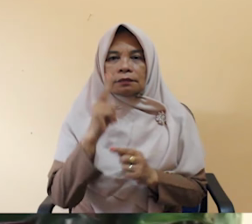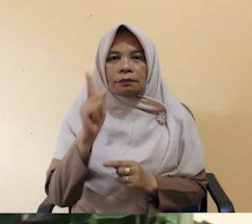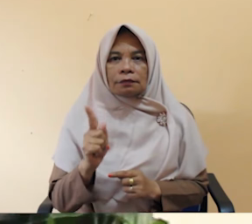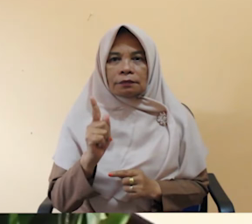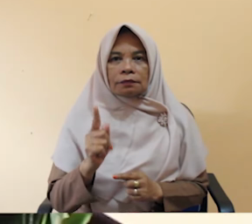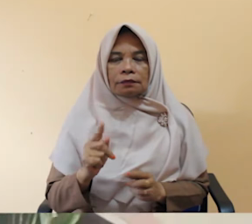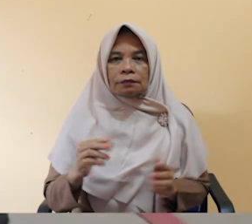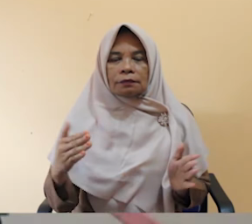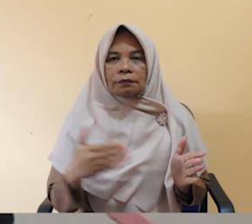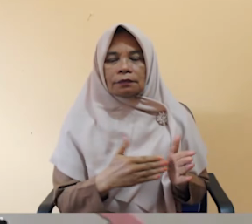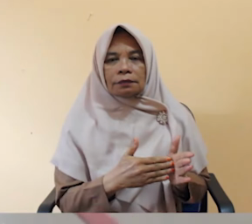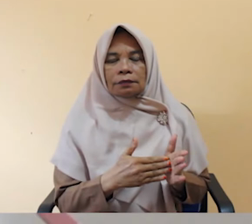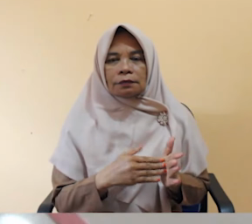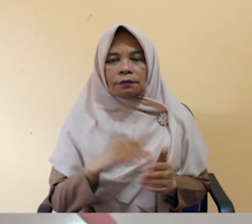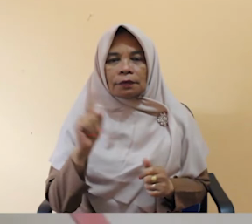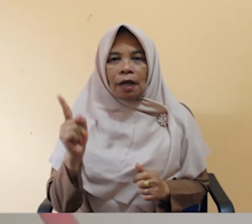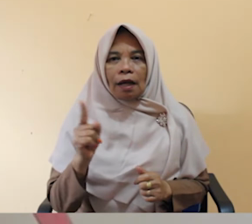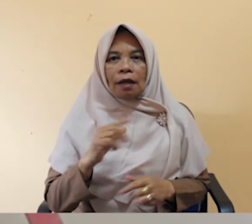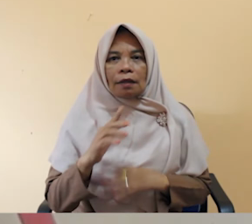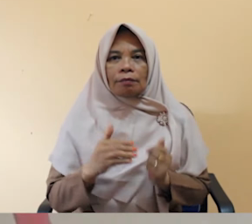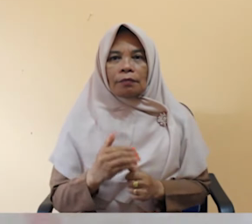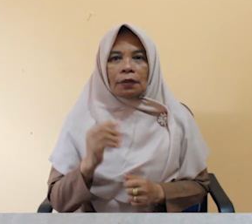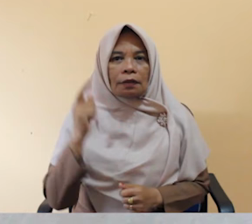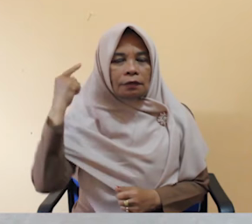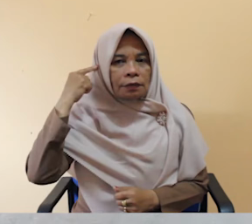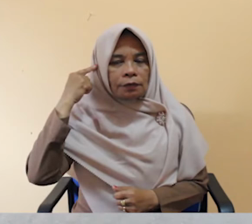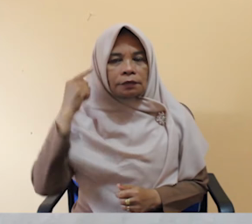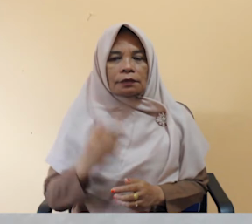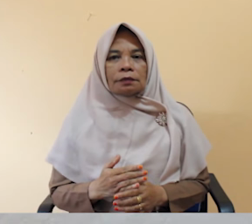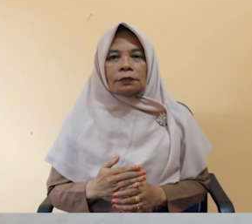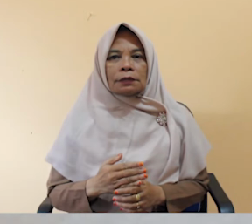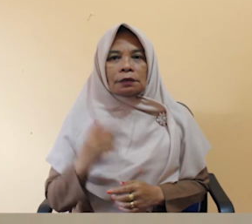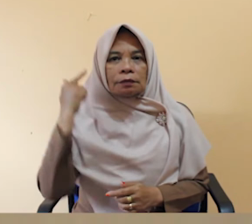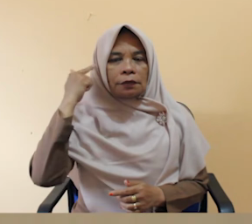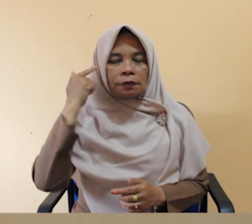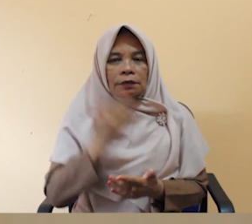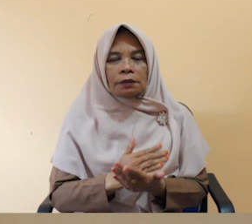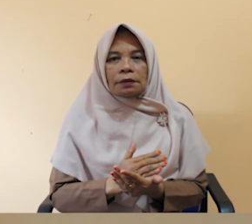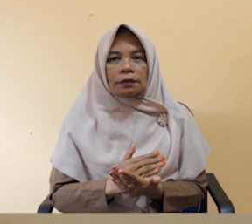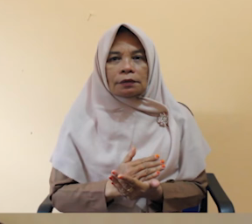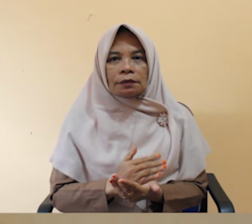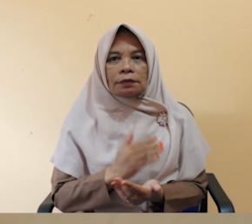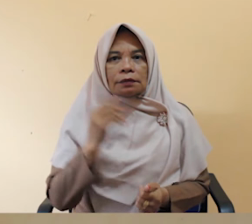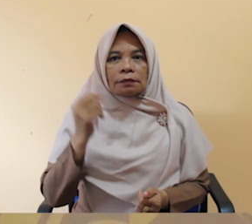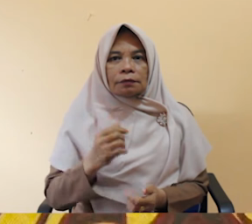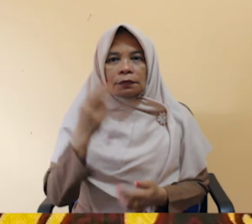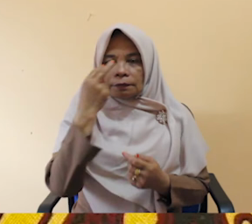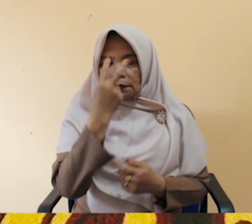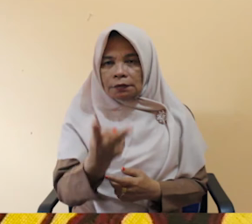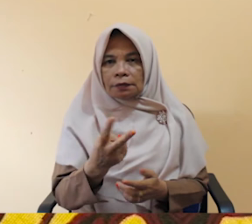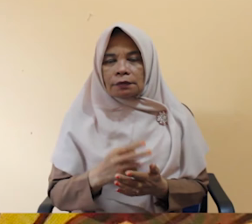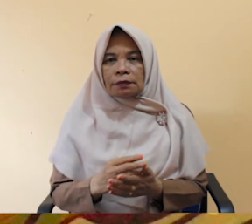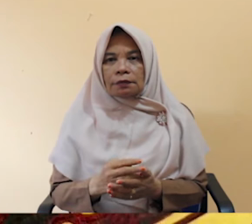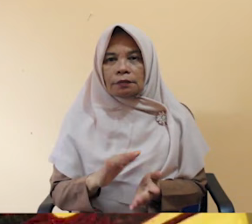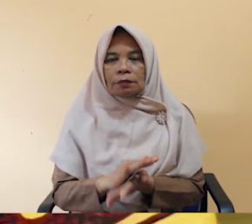khusus prioritas, alat bantu bagi disabilitas, alat bantu dengar, alat bantu penglihatan, serta buku